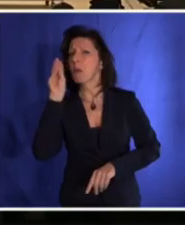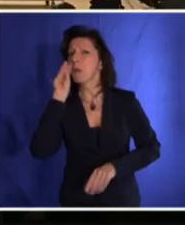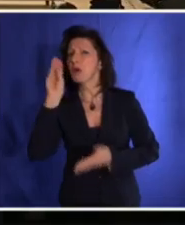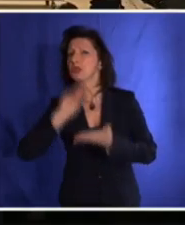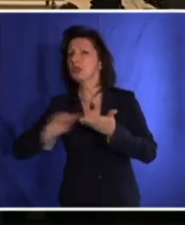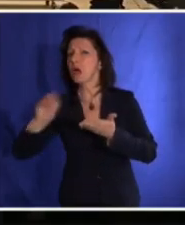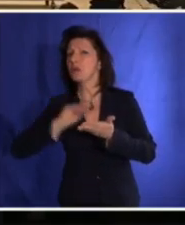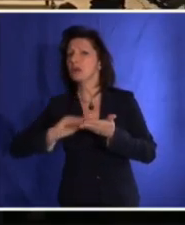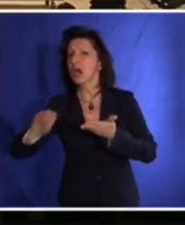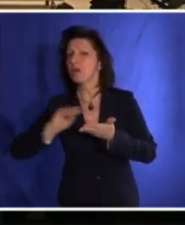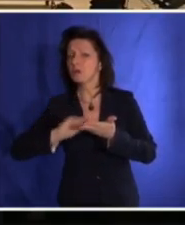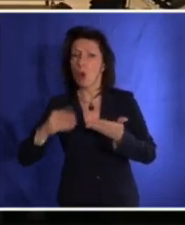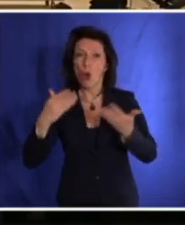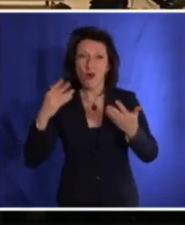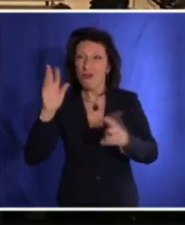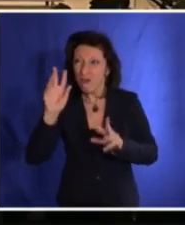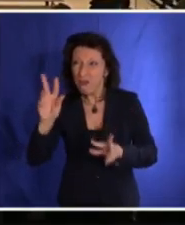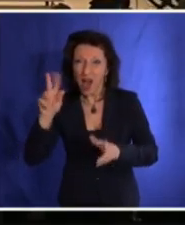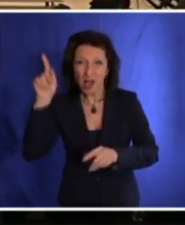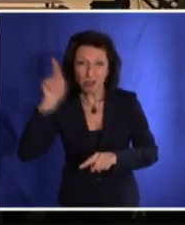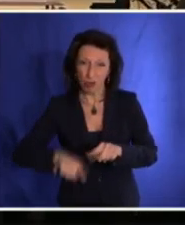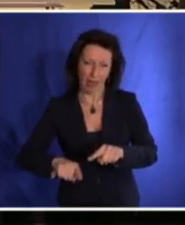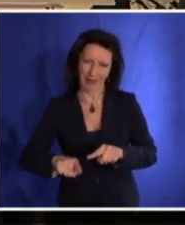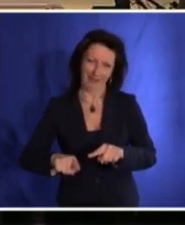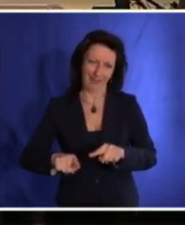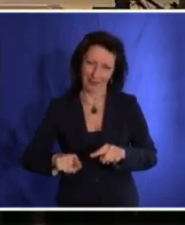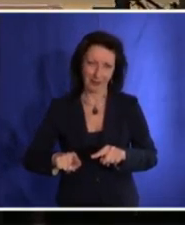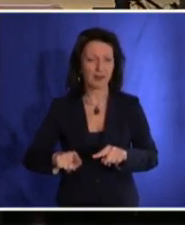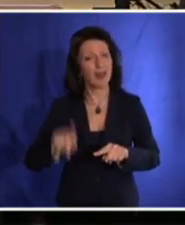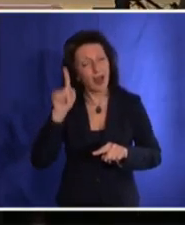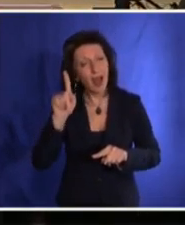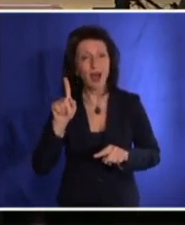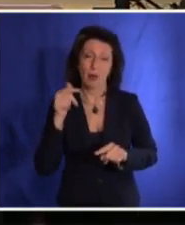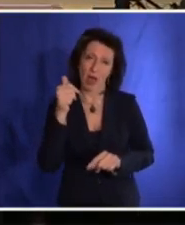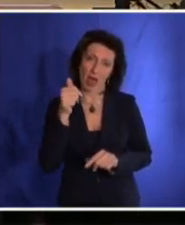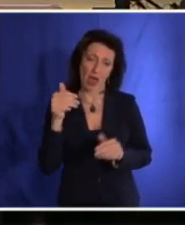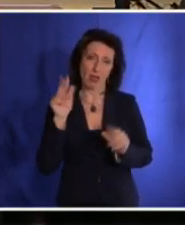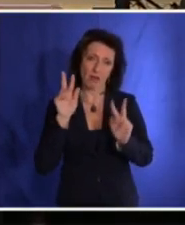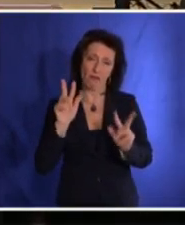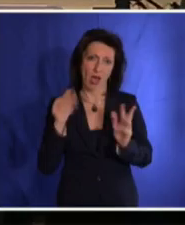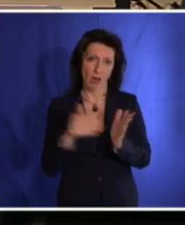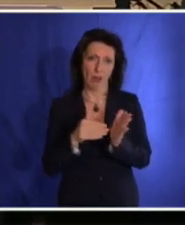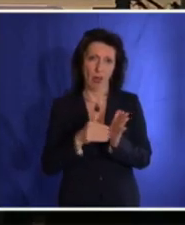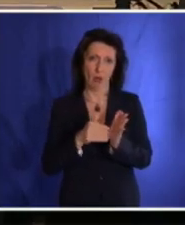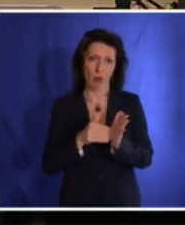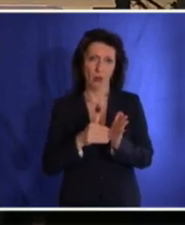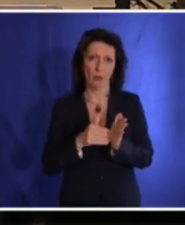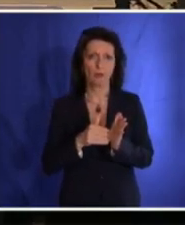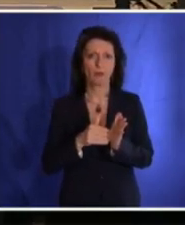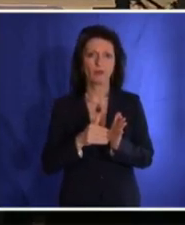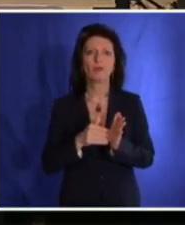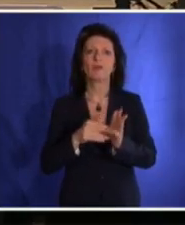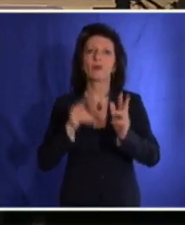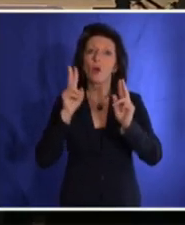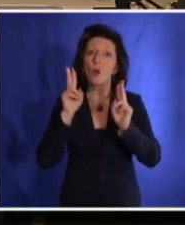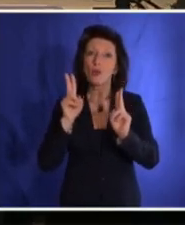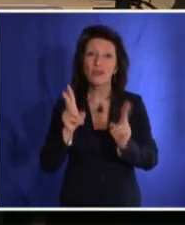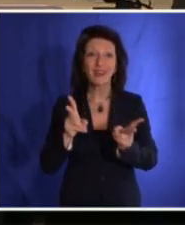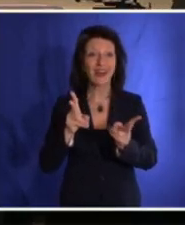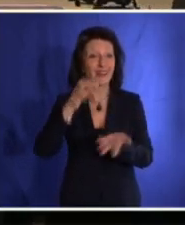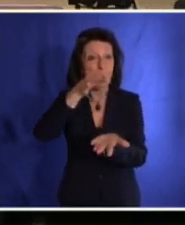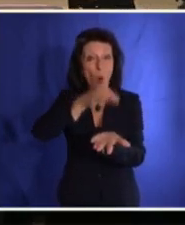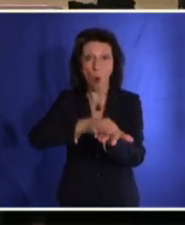und debattiert wird. Aber was wir wirklich brauchen, und das können wir lokal am